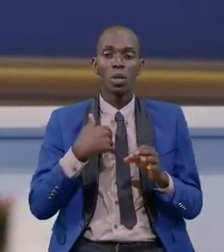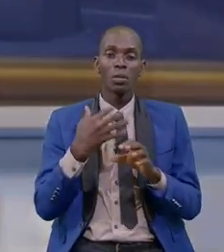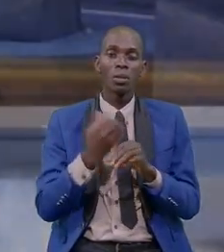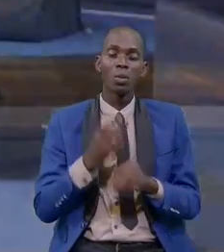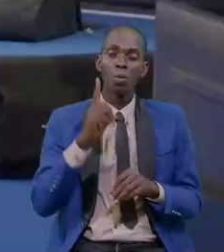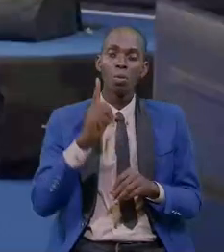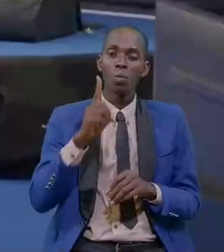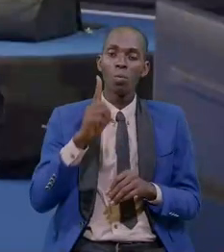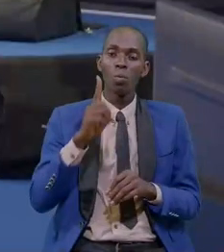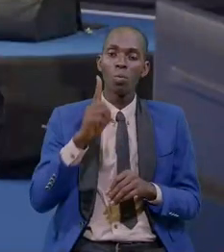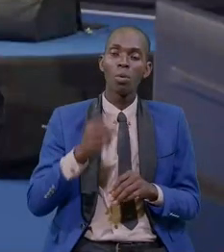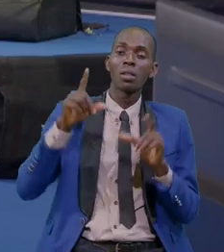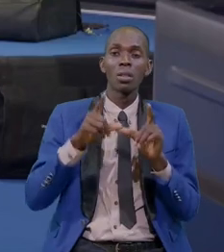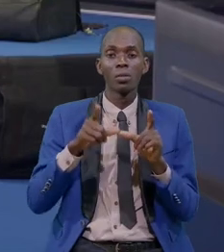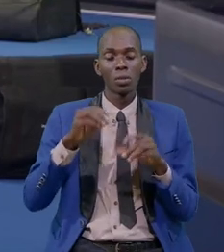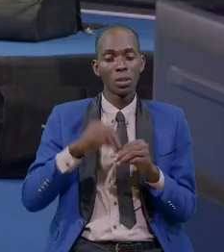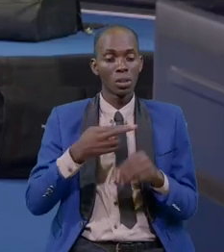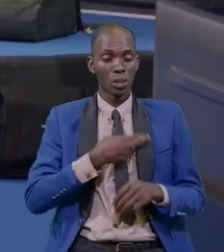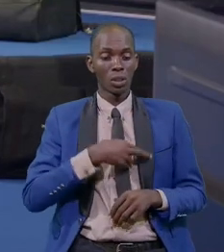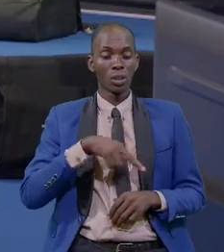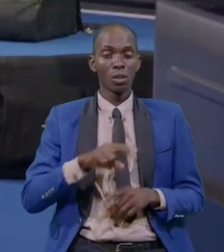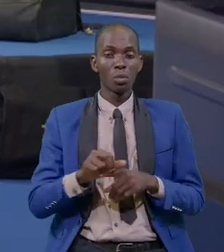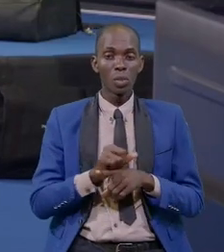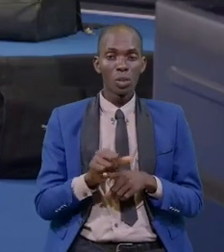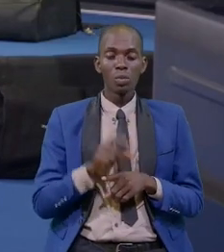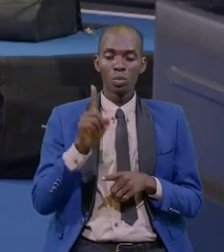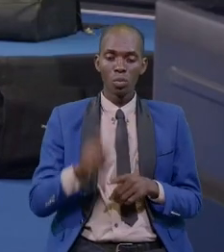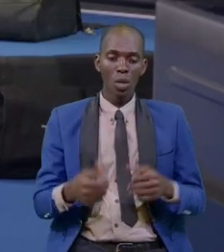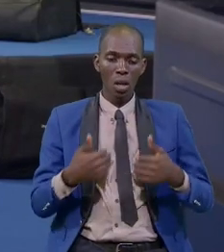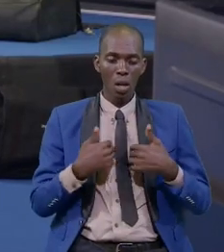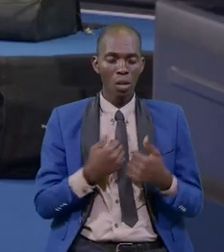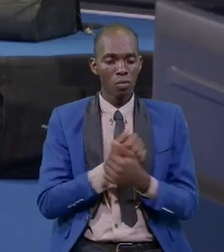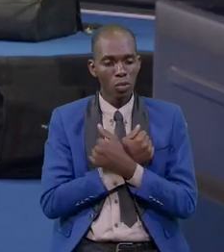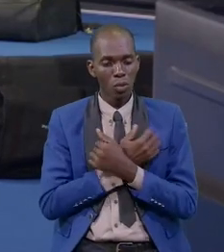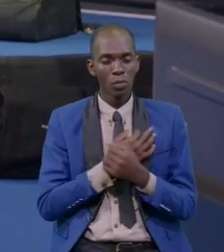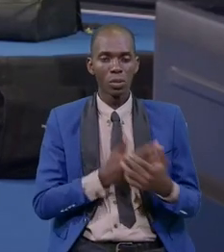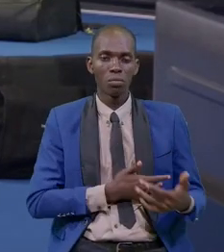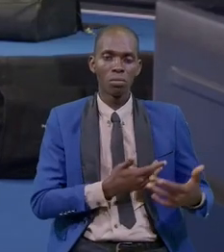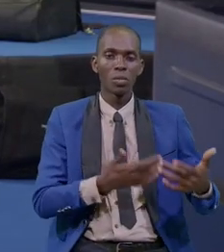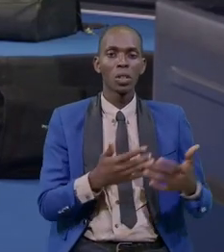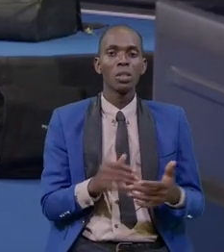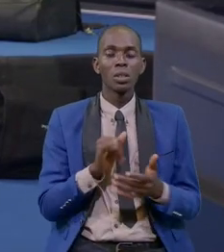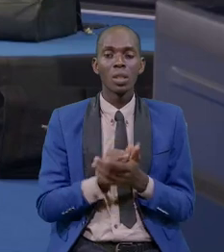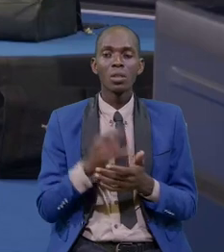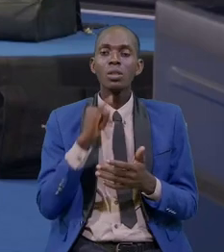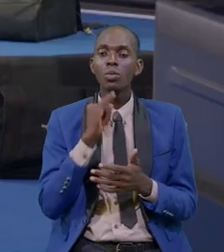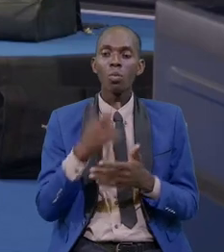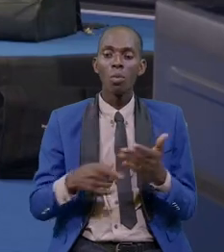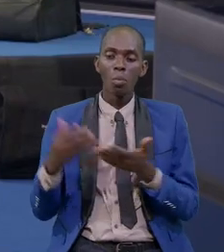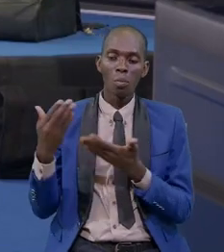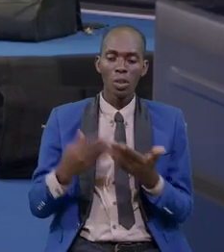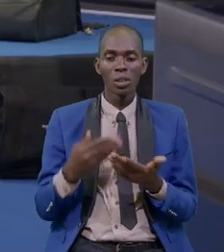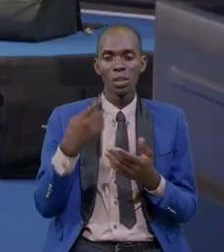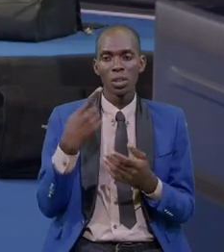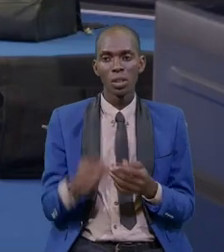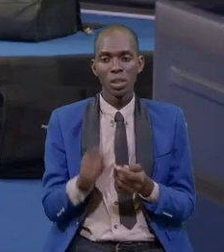compassion. C'est ce qui fait de vous un acteur de changement.